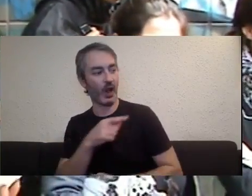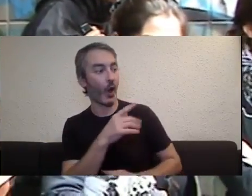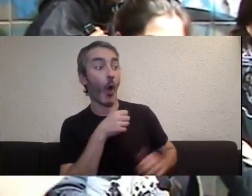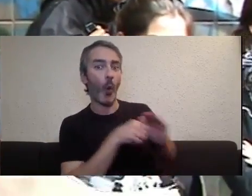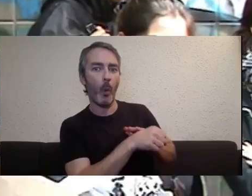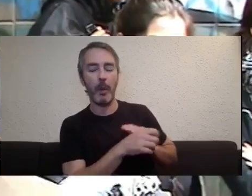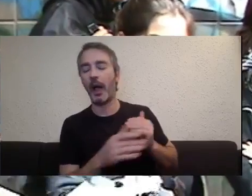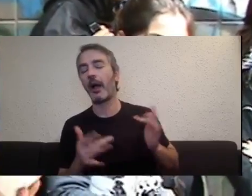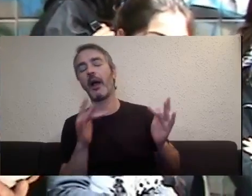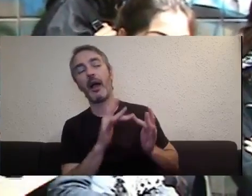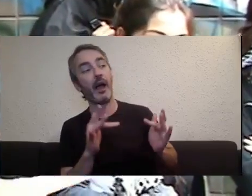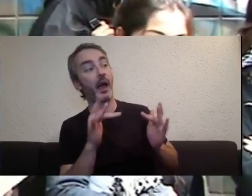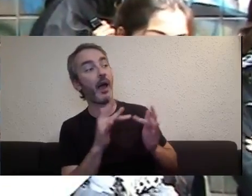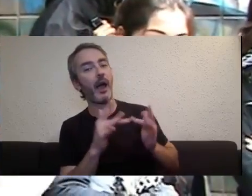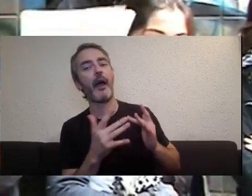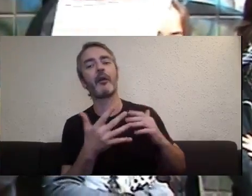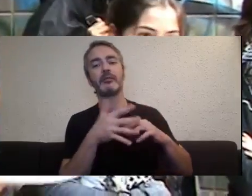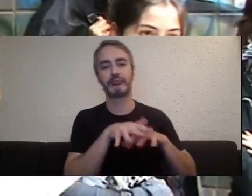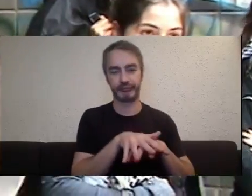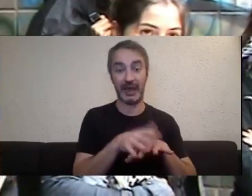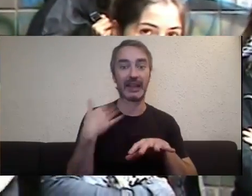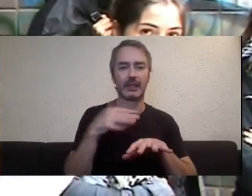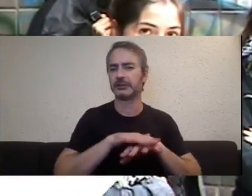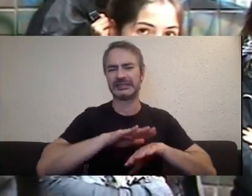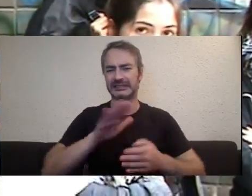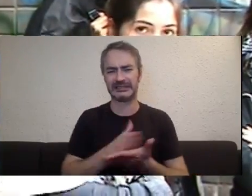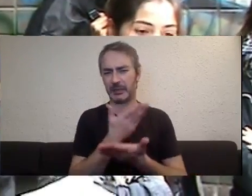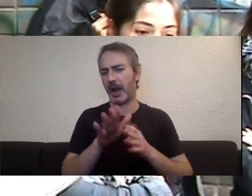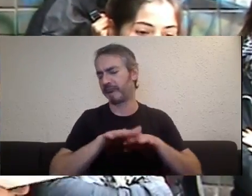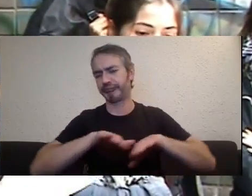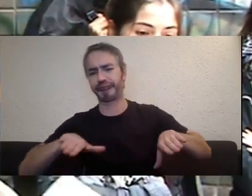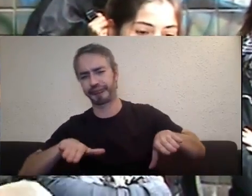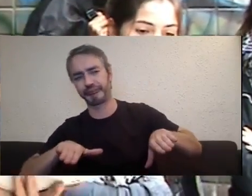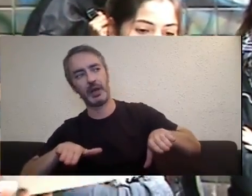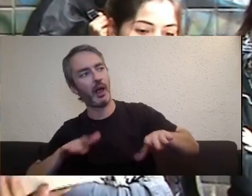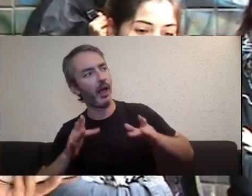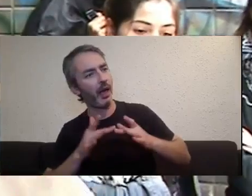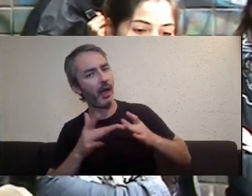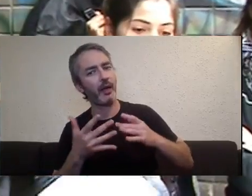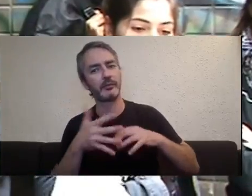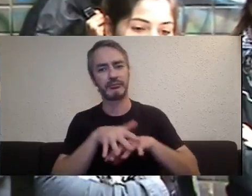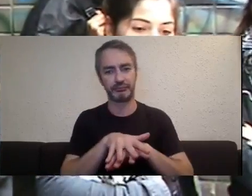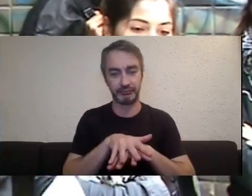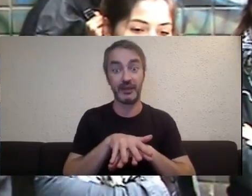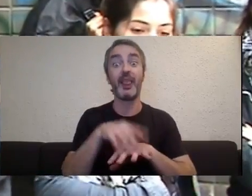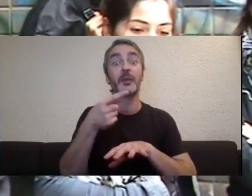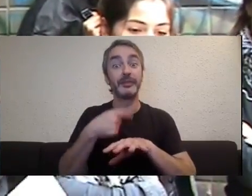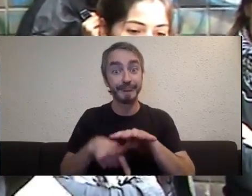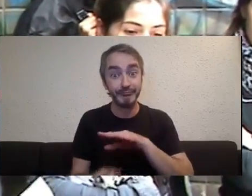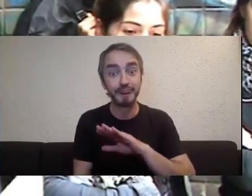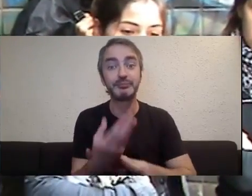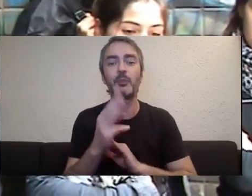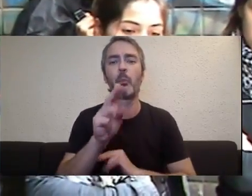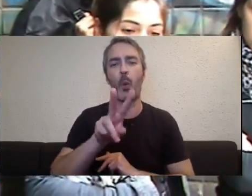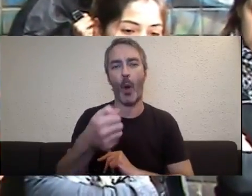l'ocupació, no? Que fins aquell moment, doncs, com deia ell, estava totalment separat i de més, i bueno, va donar peu a que fins i tot s'arribés